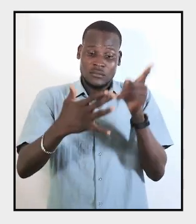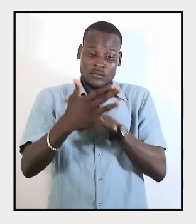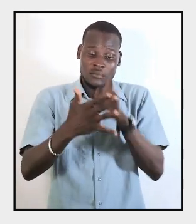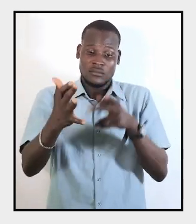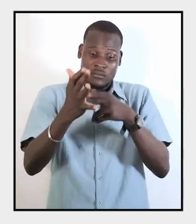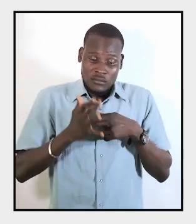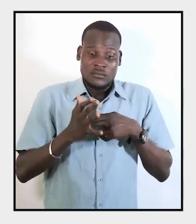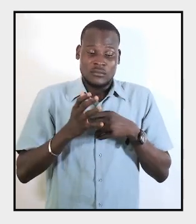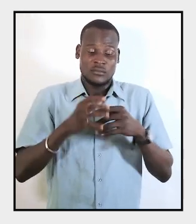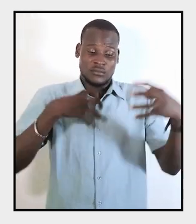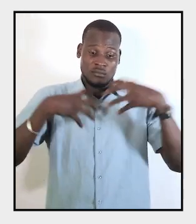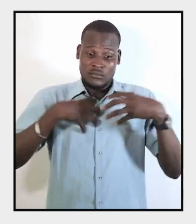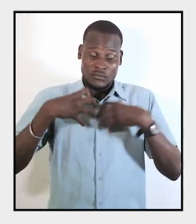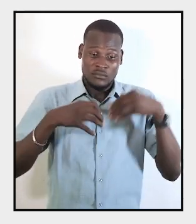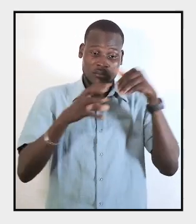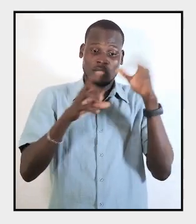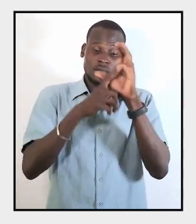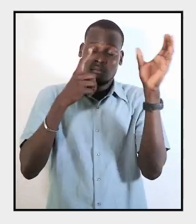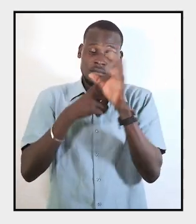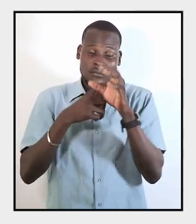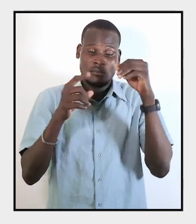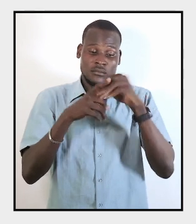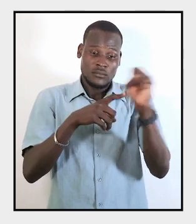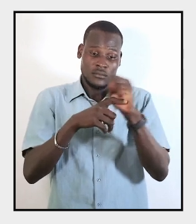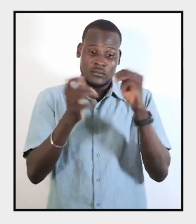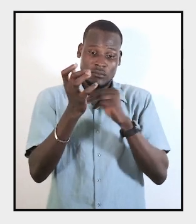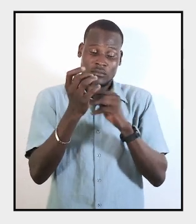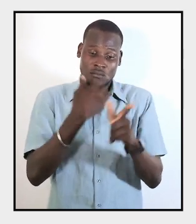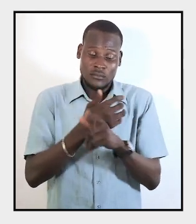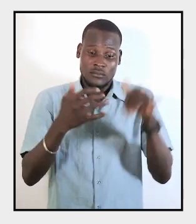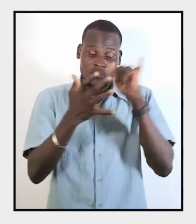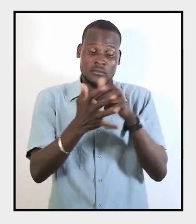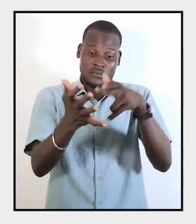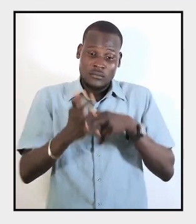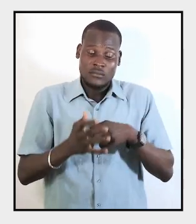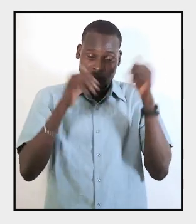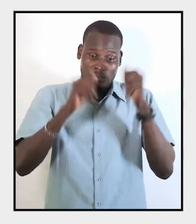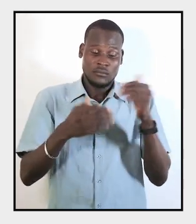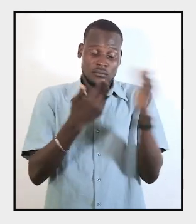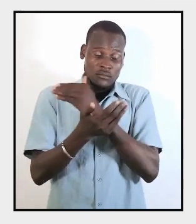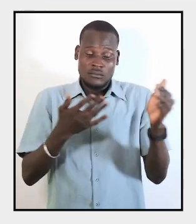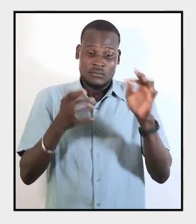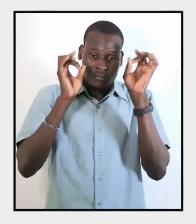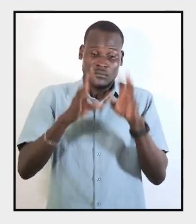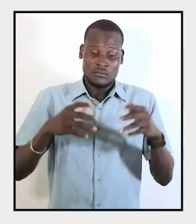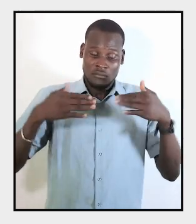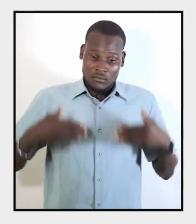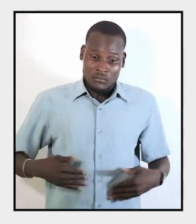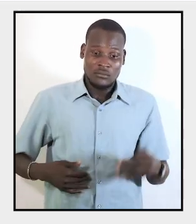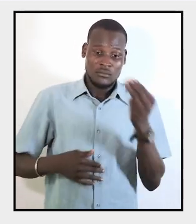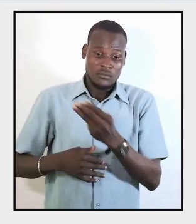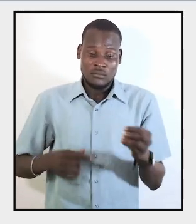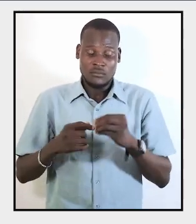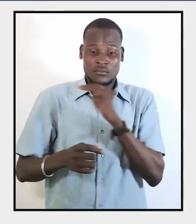subi dans le cadre de sa prise en charge médicale. Cette réparation peut concerner tout dommage corporel, matériel ou moral évitable